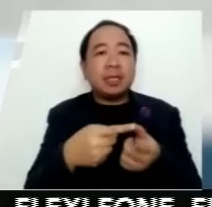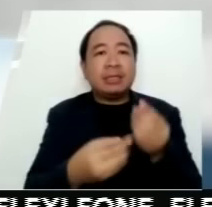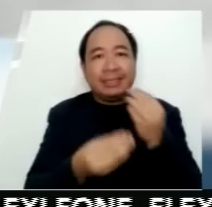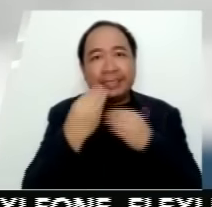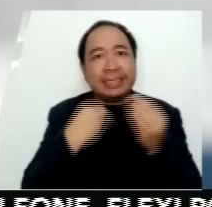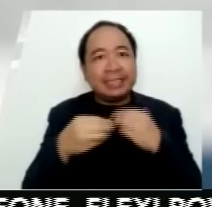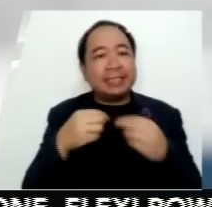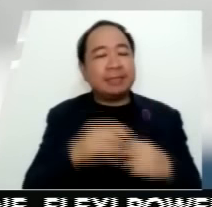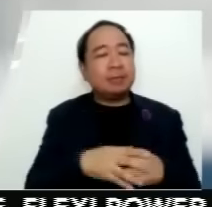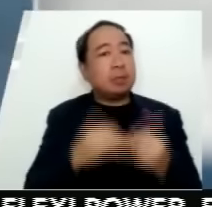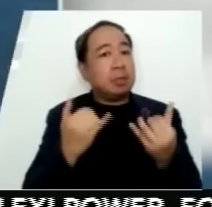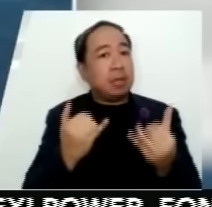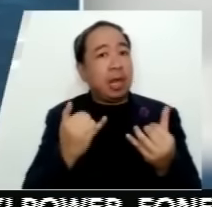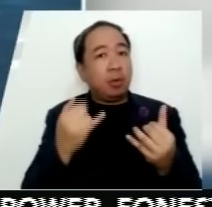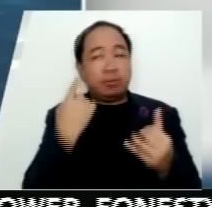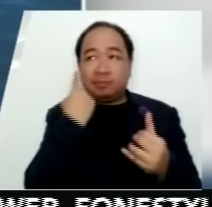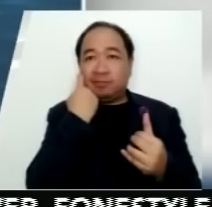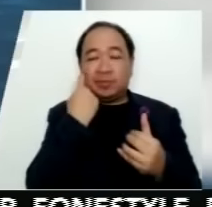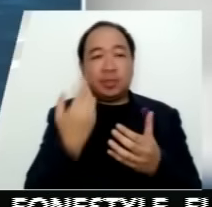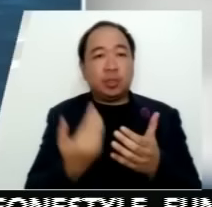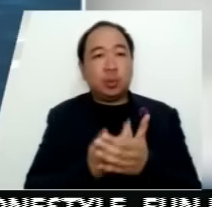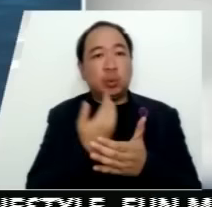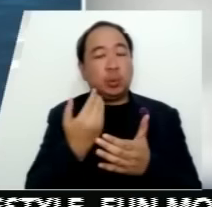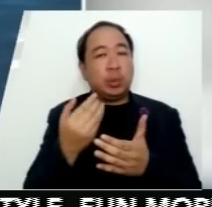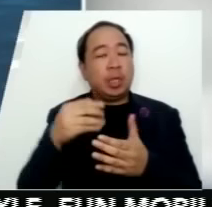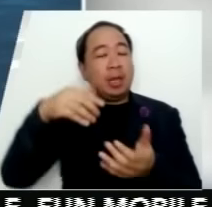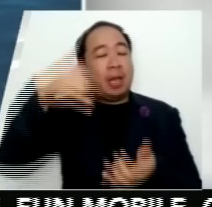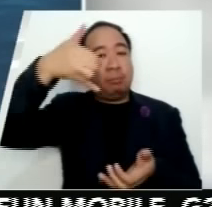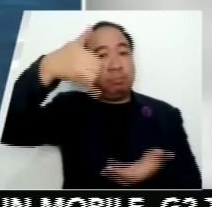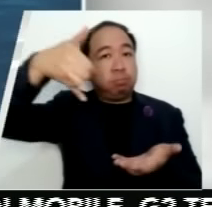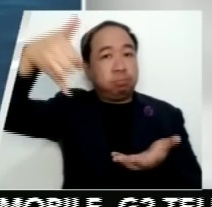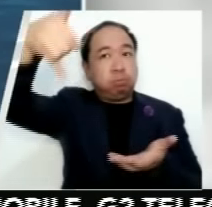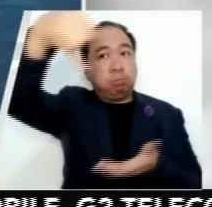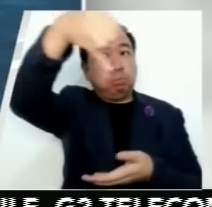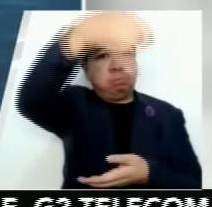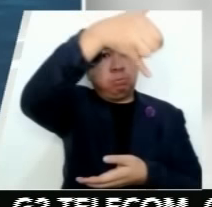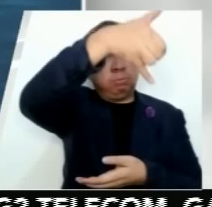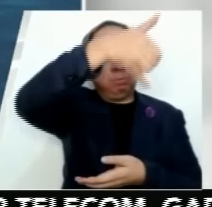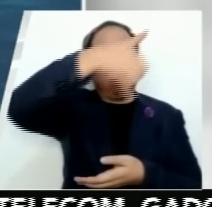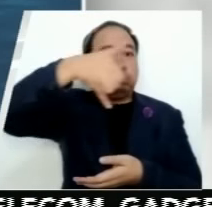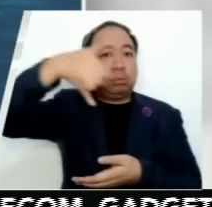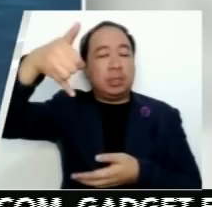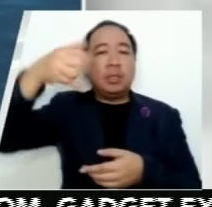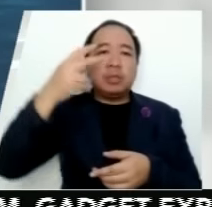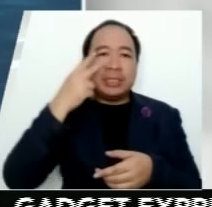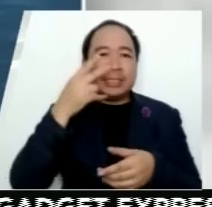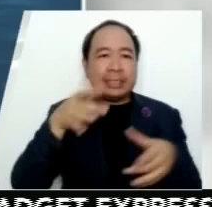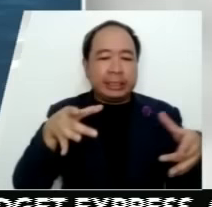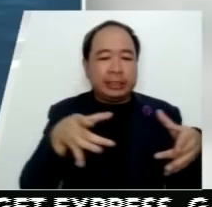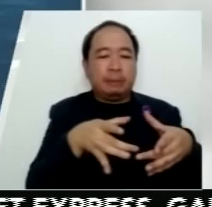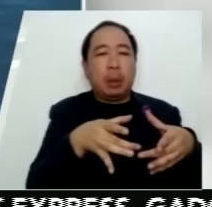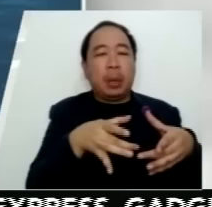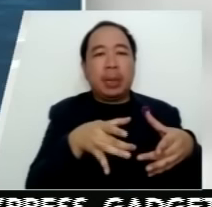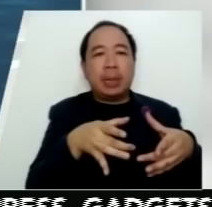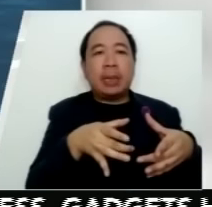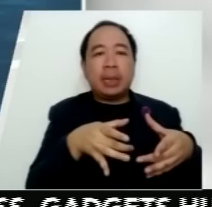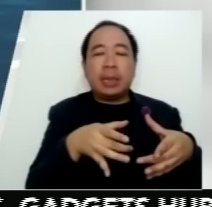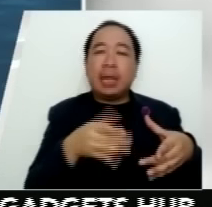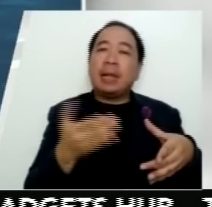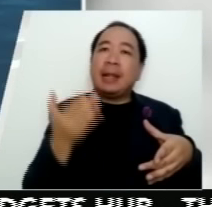ngayon, sa pinakahuling satellite image ng Philippine Space Agency, mas maliit ng oil spill area noong isang araw kumpara